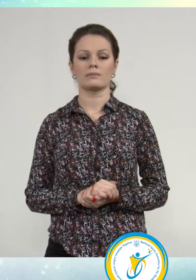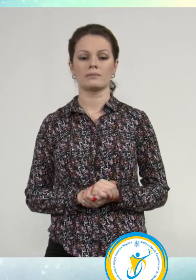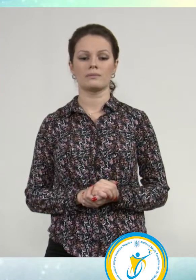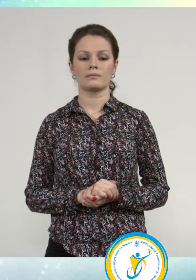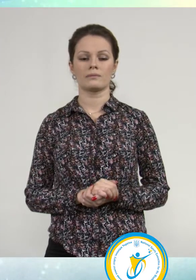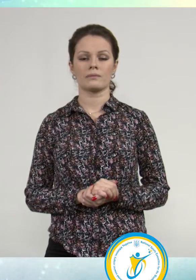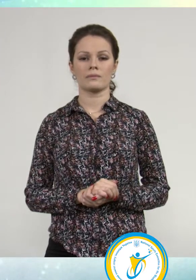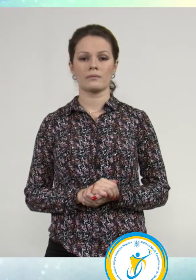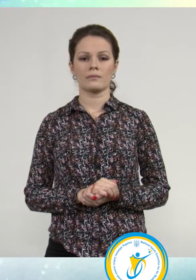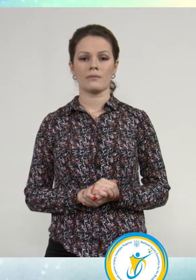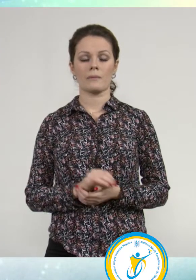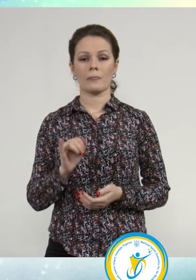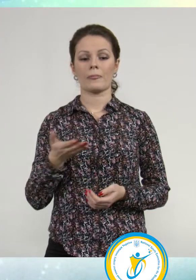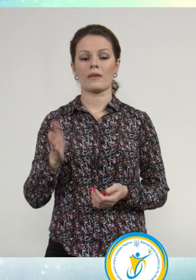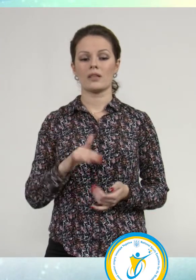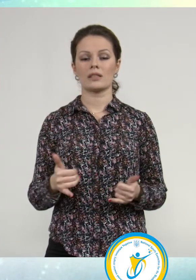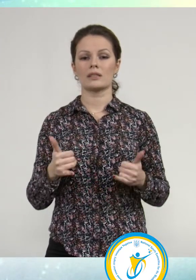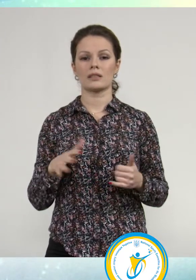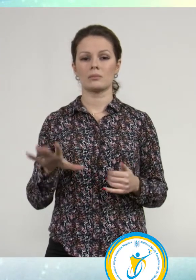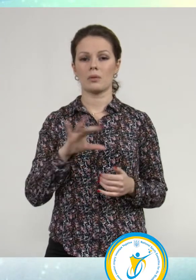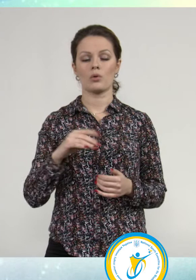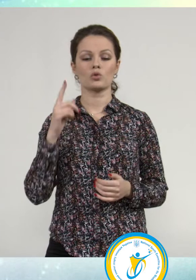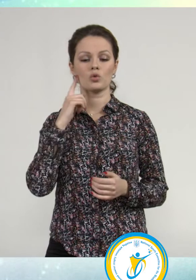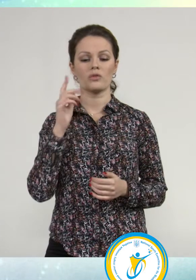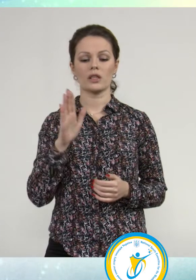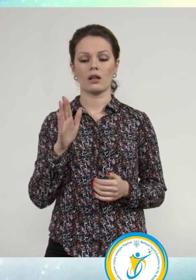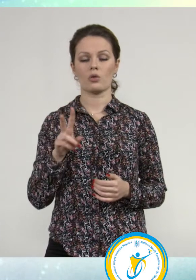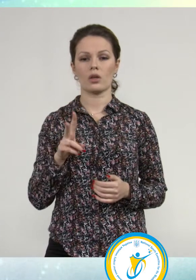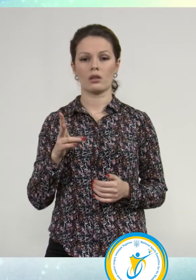Лук'яненка відразу після гонки, він ділиться своїми враженнями.